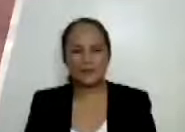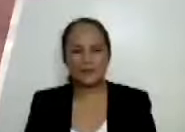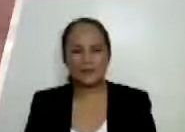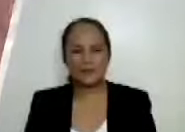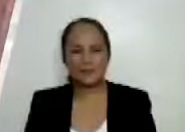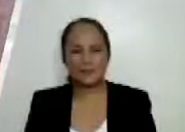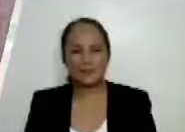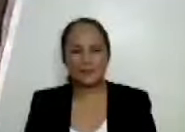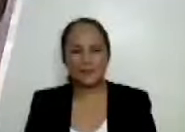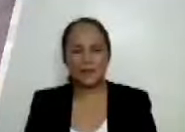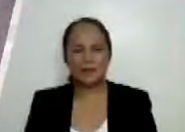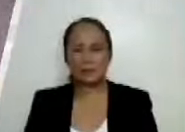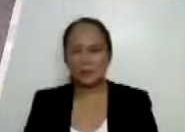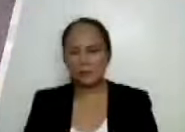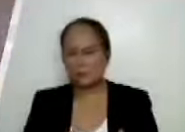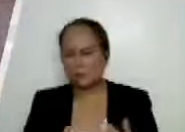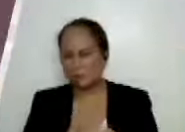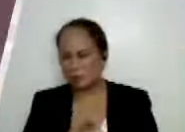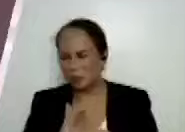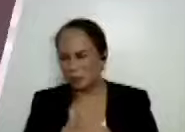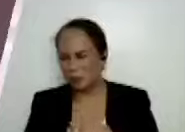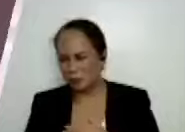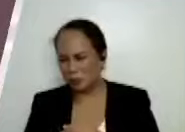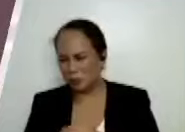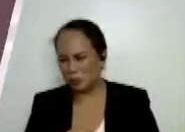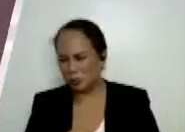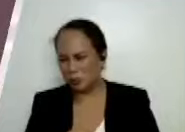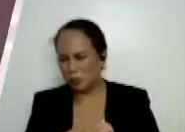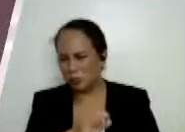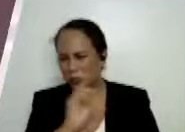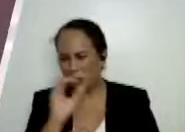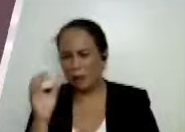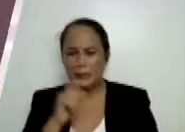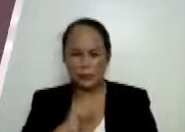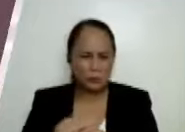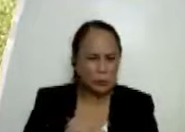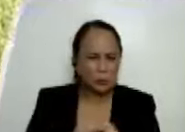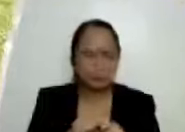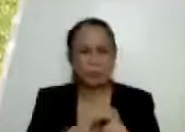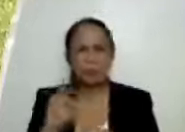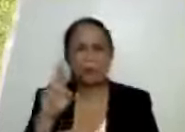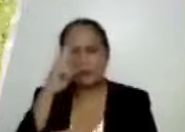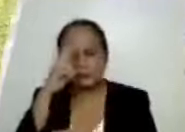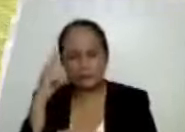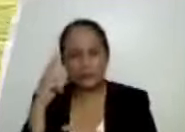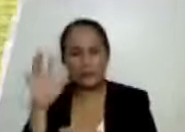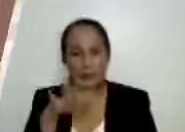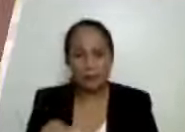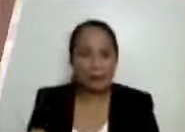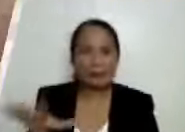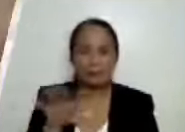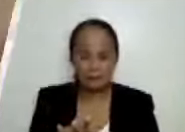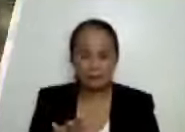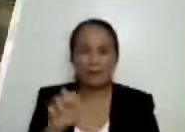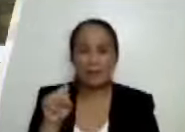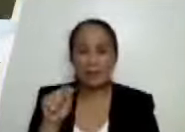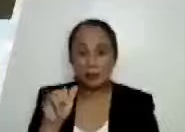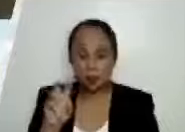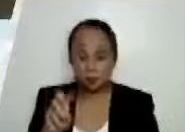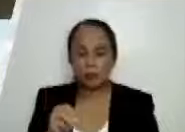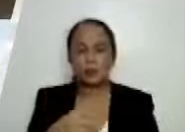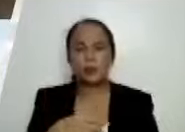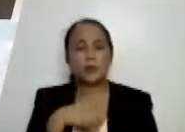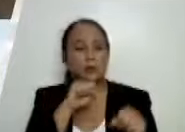Kakasikat pa lang ng araw, todo training na sa track oval ng Rizal Stadium ang mga pambato natin sa boxing sa 2024